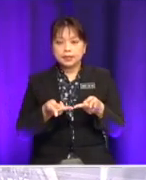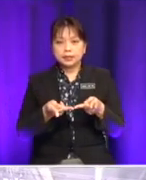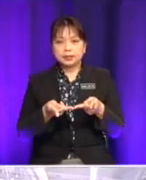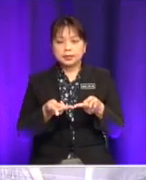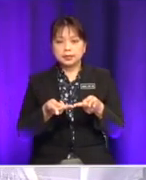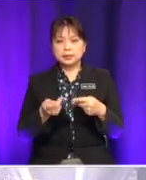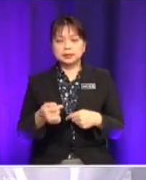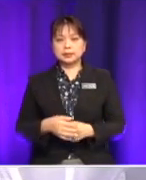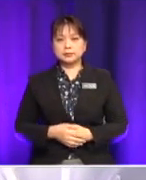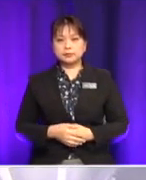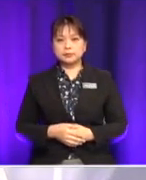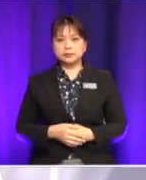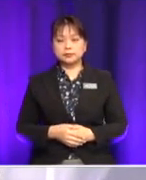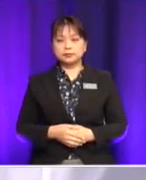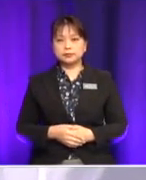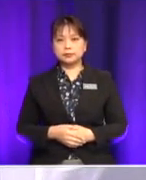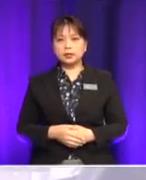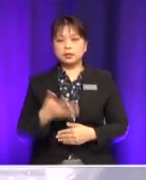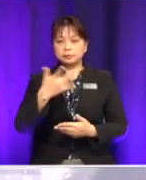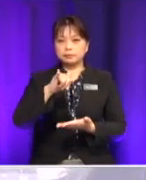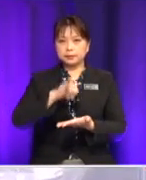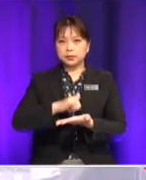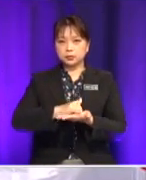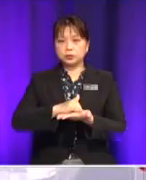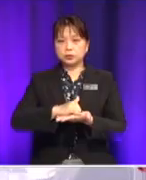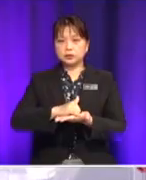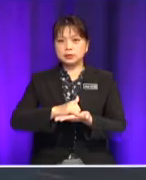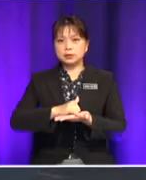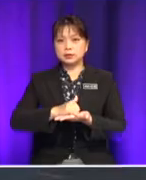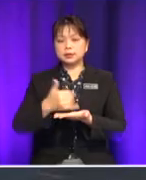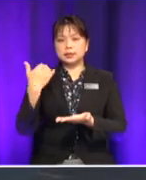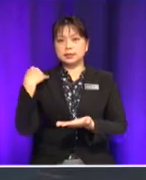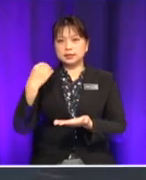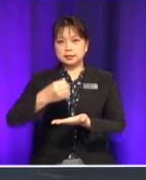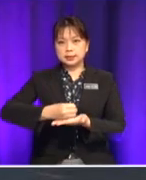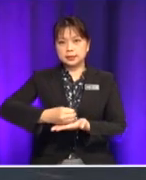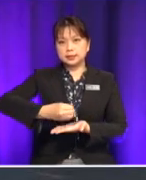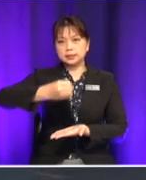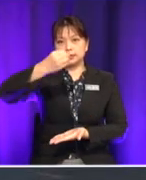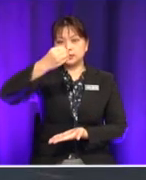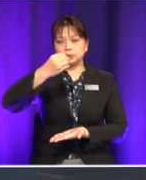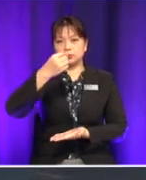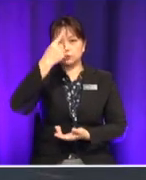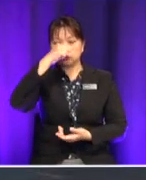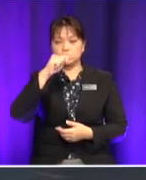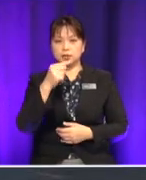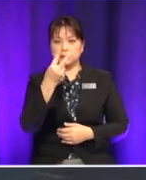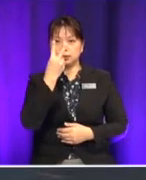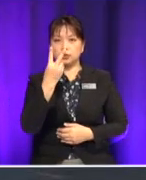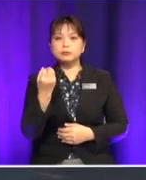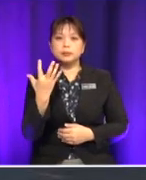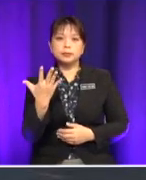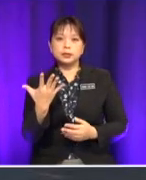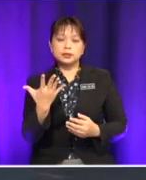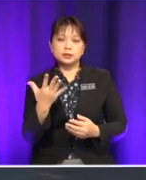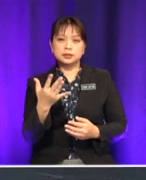menyukai silinder penyuka depan Ahmad Ah silinder penyuka